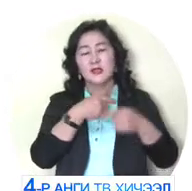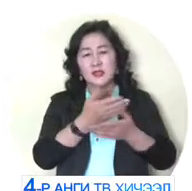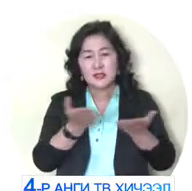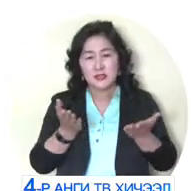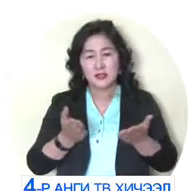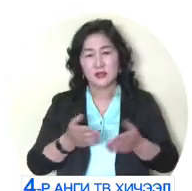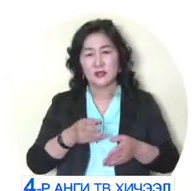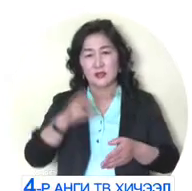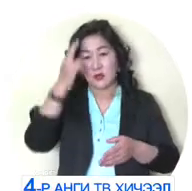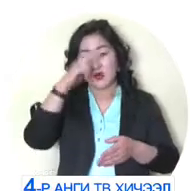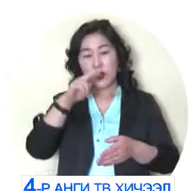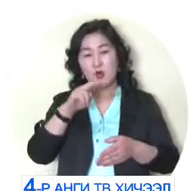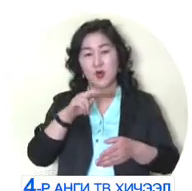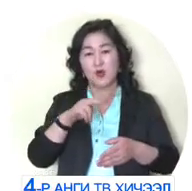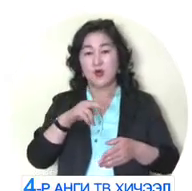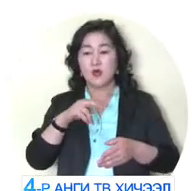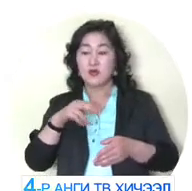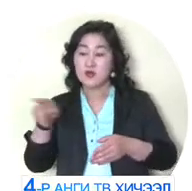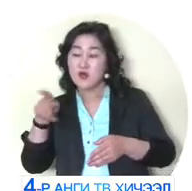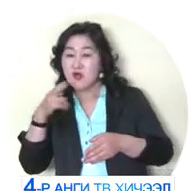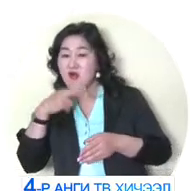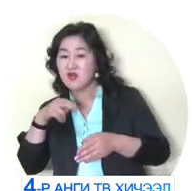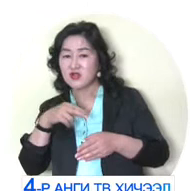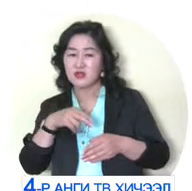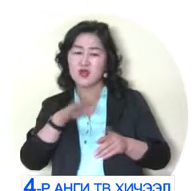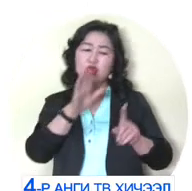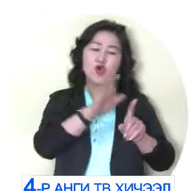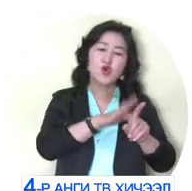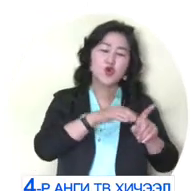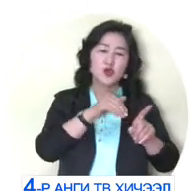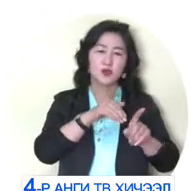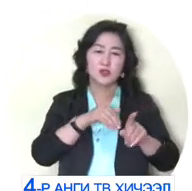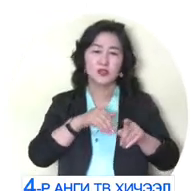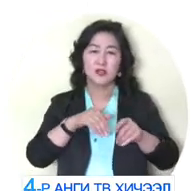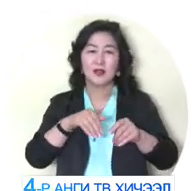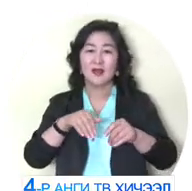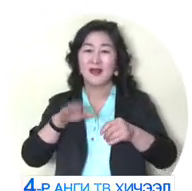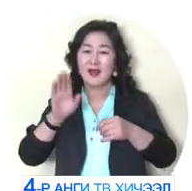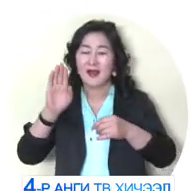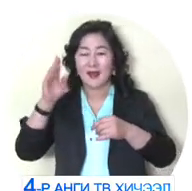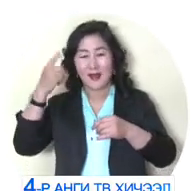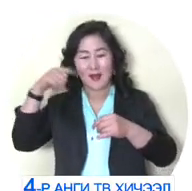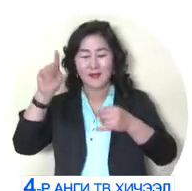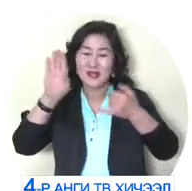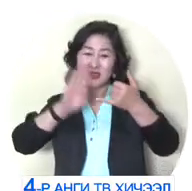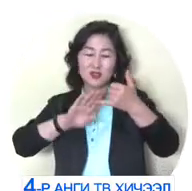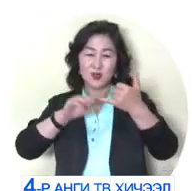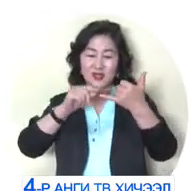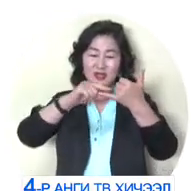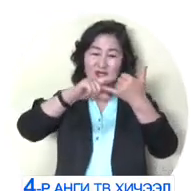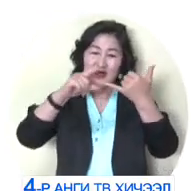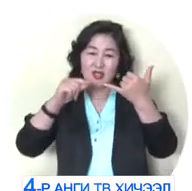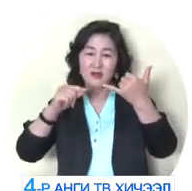хүү охиныг өрөвдөж хамгийн сүүлийн дэлбээгээ тэр охины